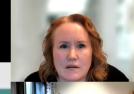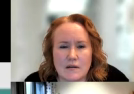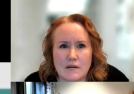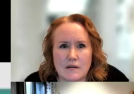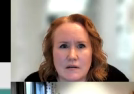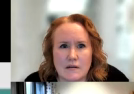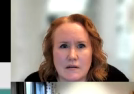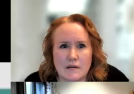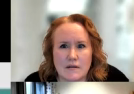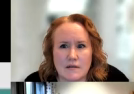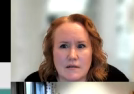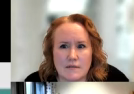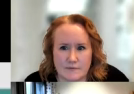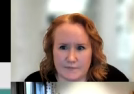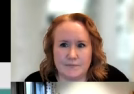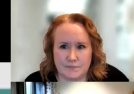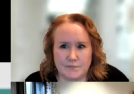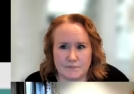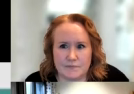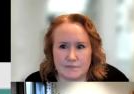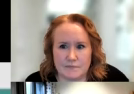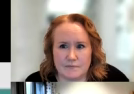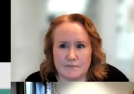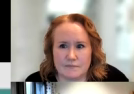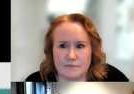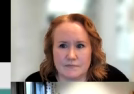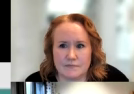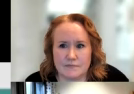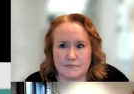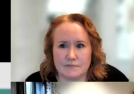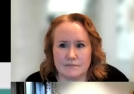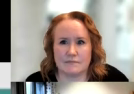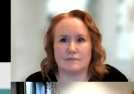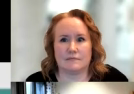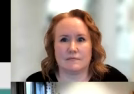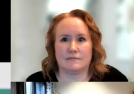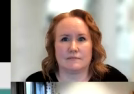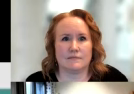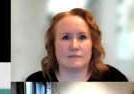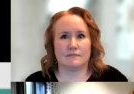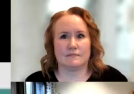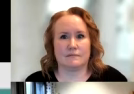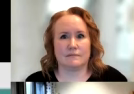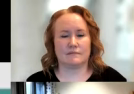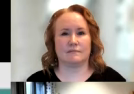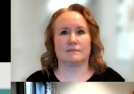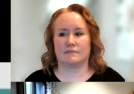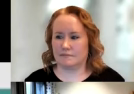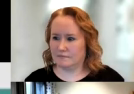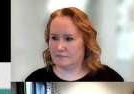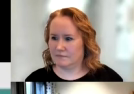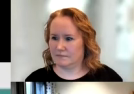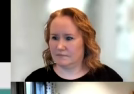www.utilsynet.no, så skal den være synlig på framsida. Den ble produsert i mai og har vært brukt